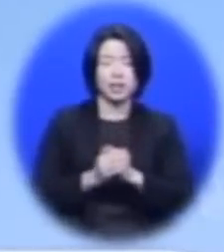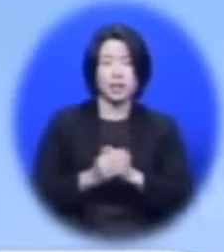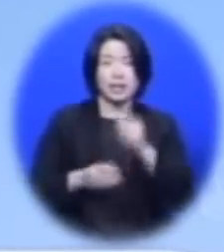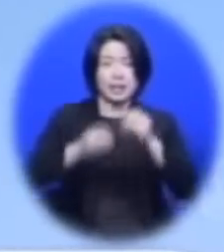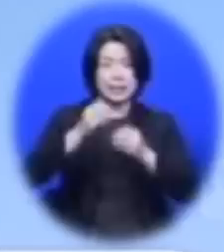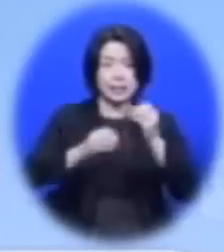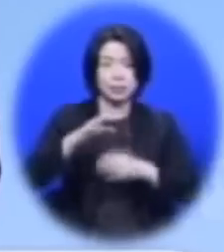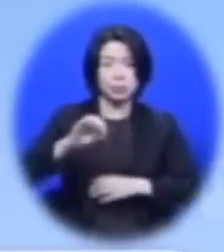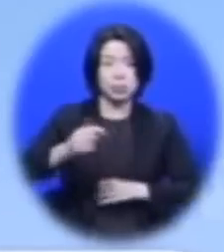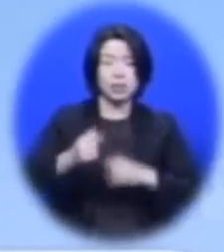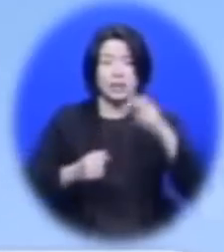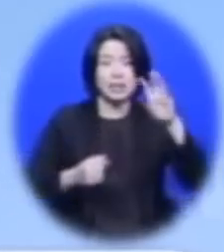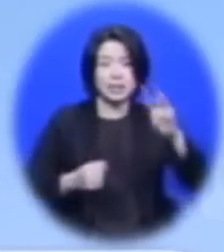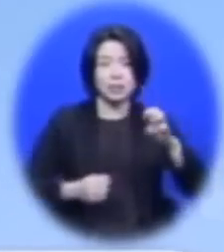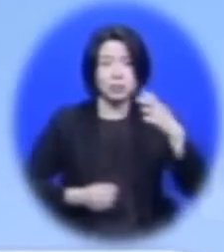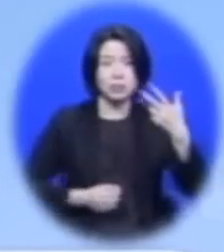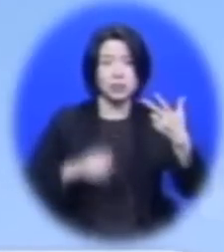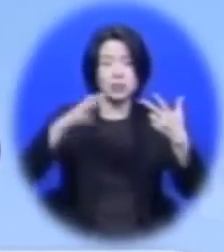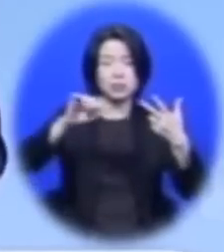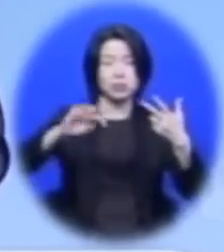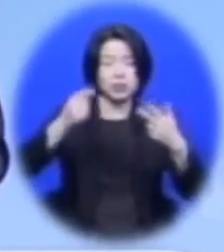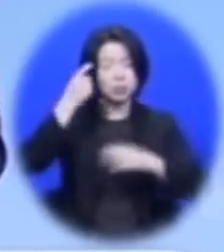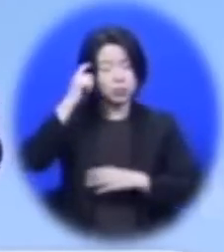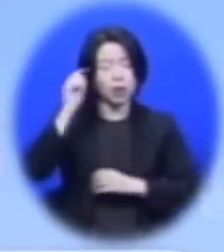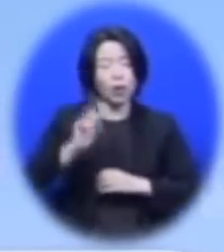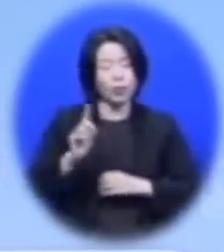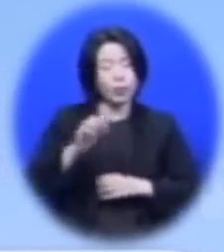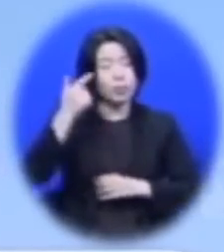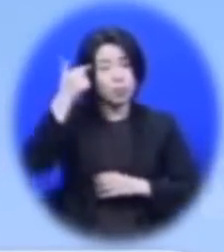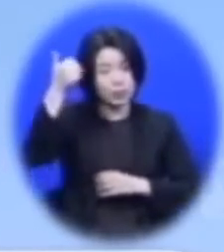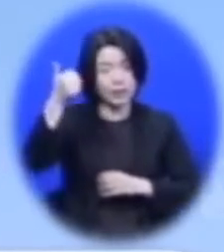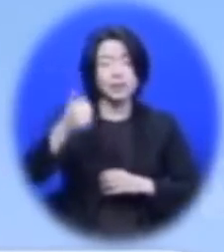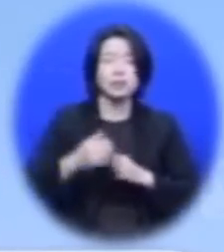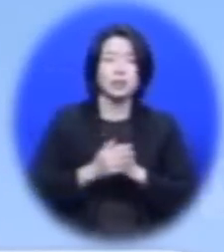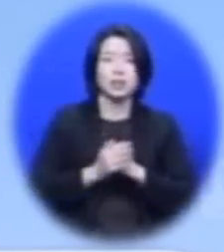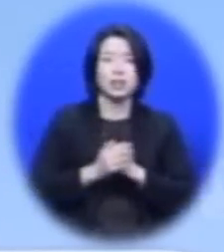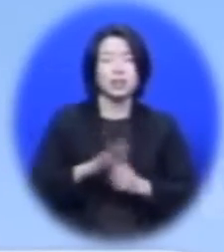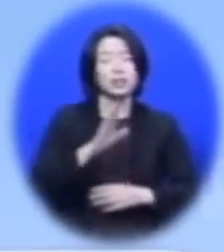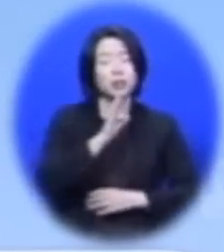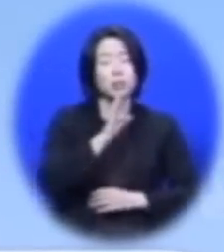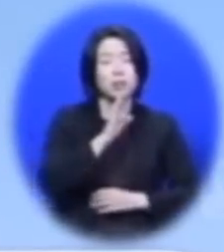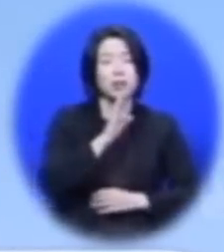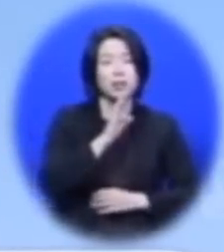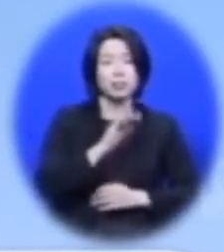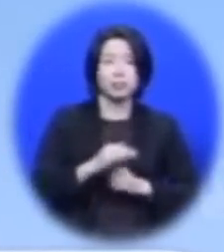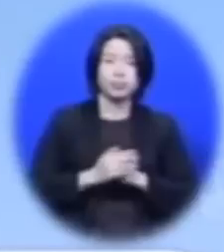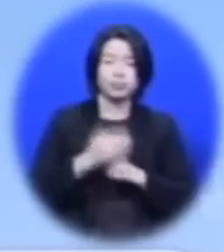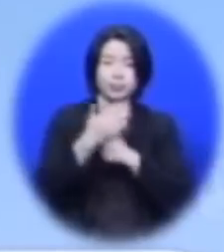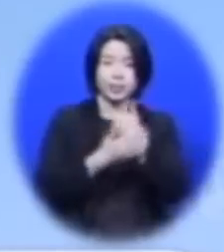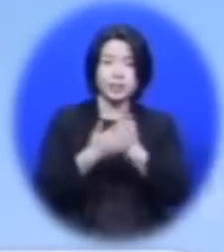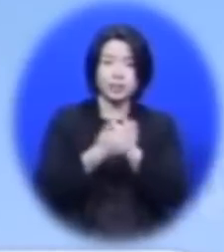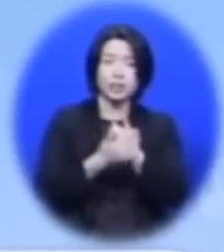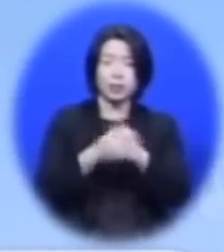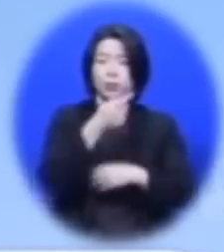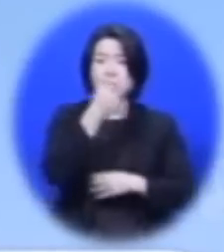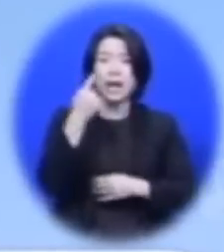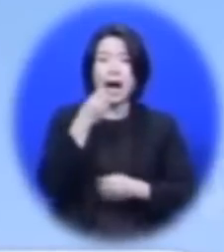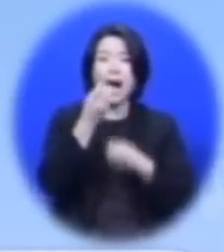시편 37편을 묵상하던 어느 목사님께서 참 은혜로운